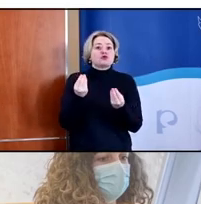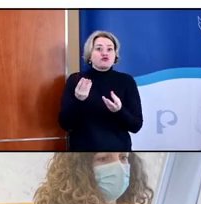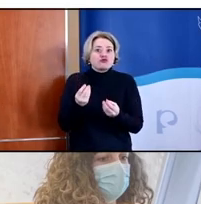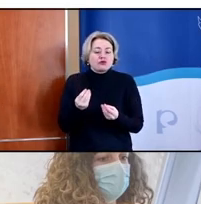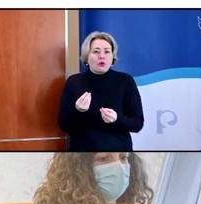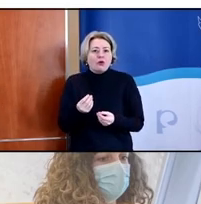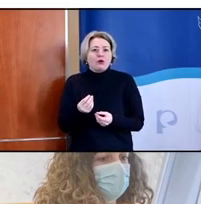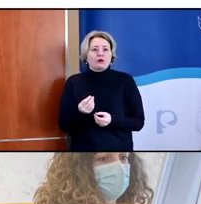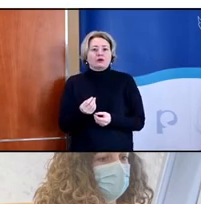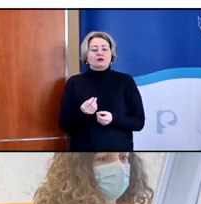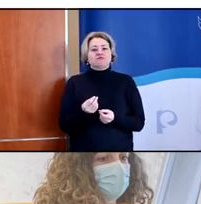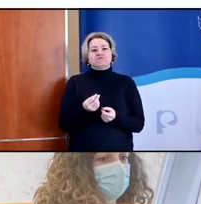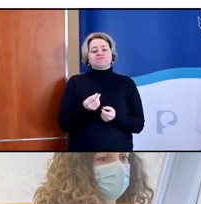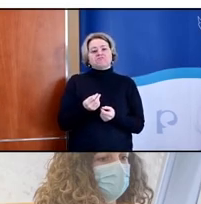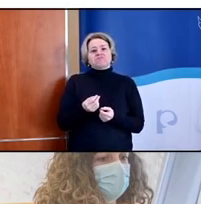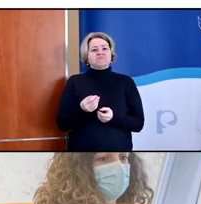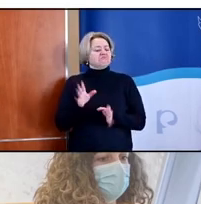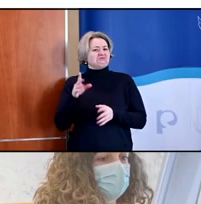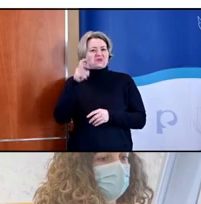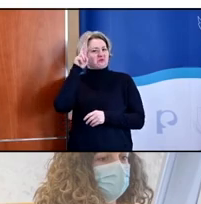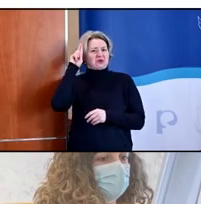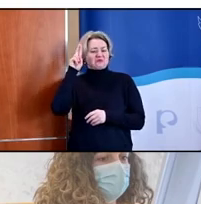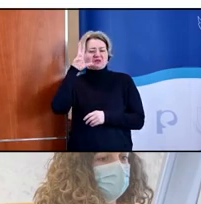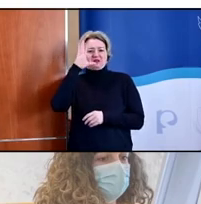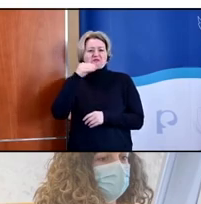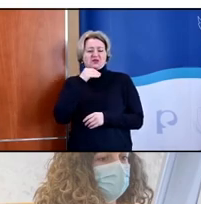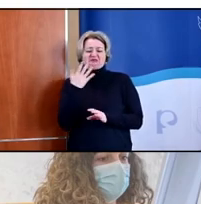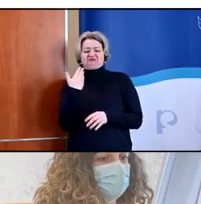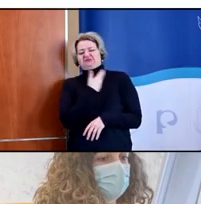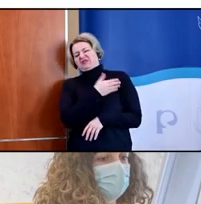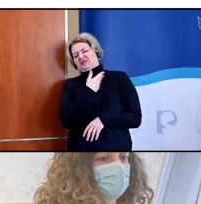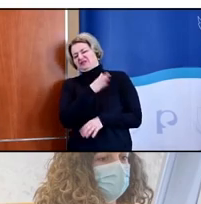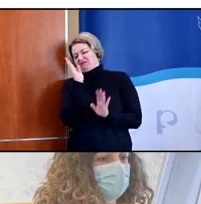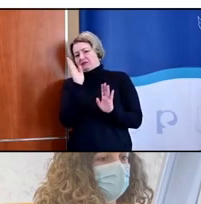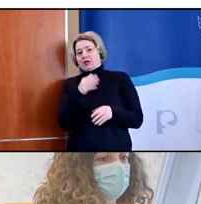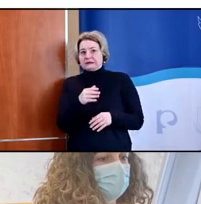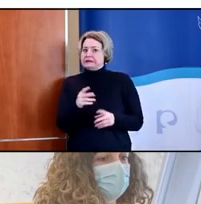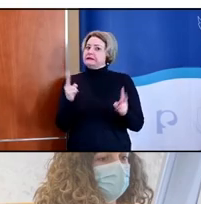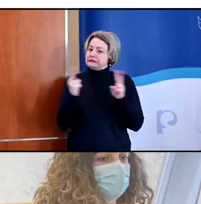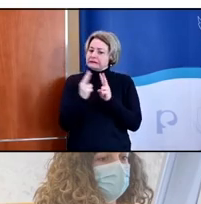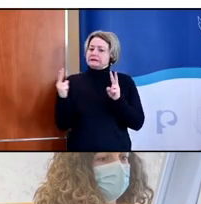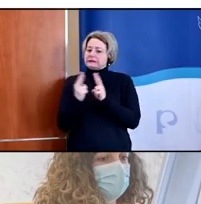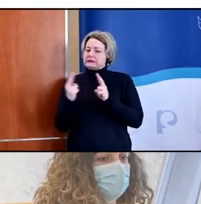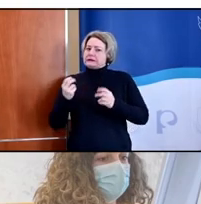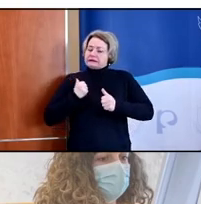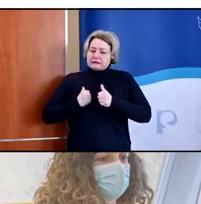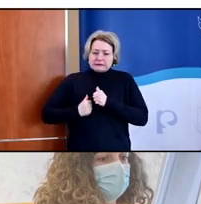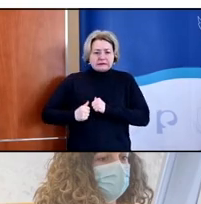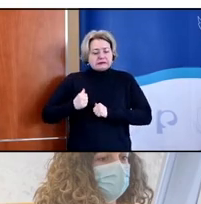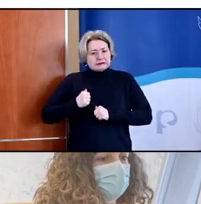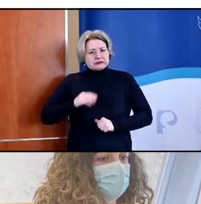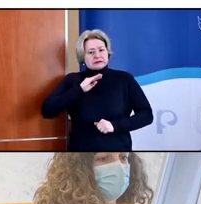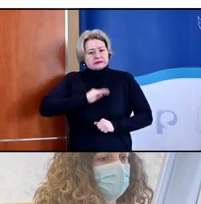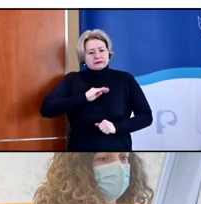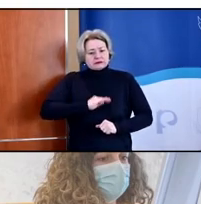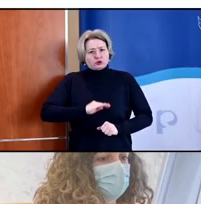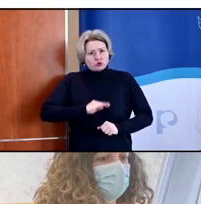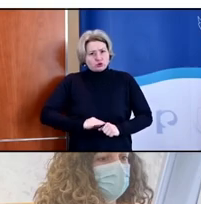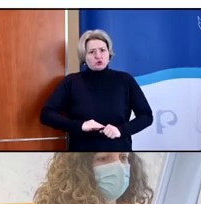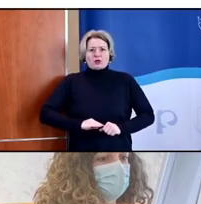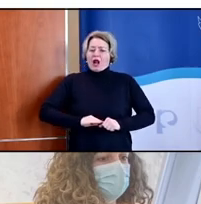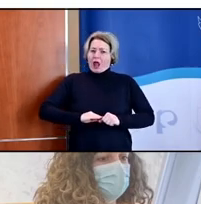találkozunk és ezért volt fontos az hogy tényleg türelemmel és folyamatos kitartással visszatérve mindig ugyanazokhoz az emberekhez